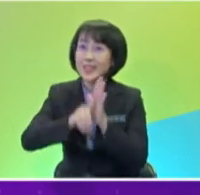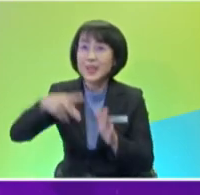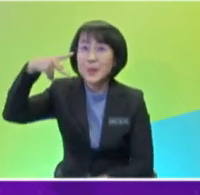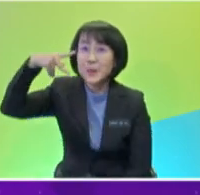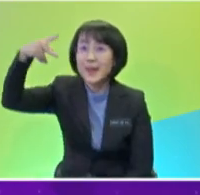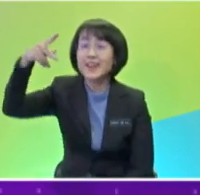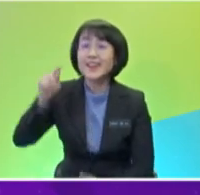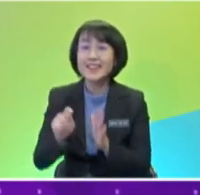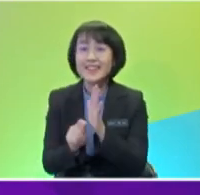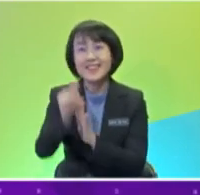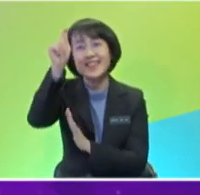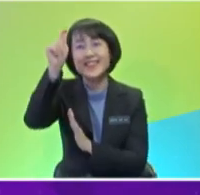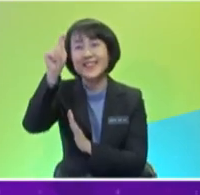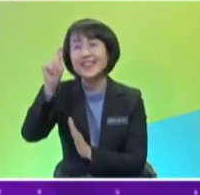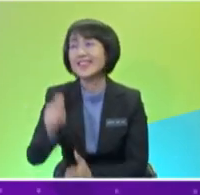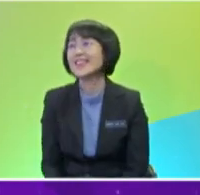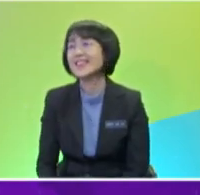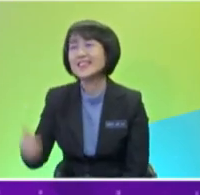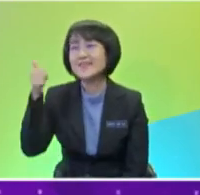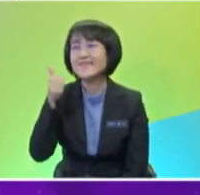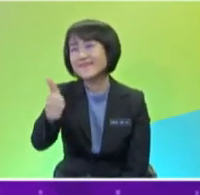tinggi orang kehormati